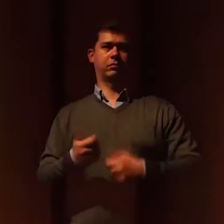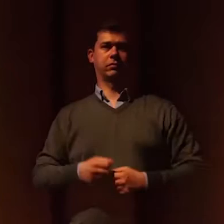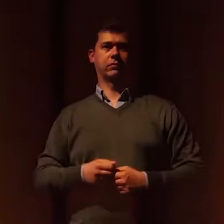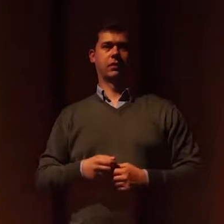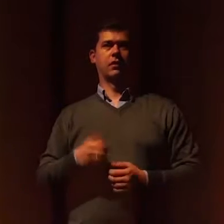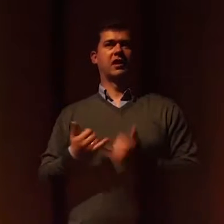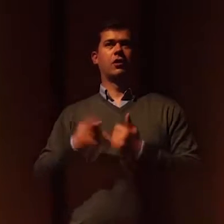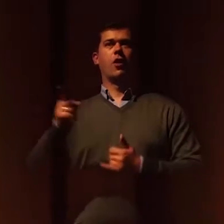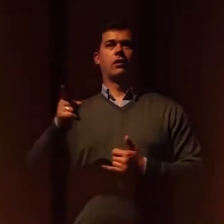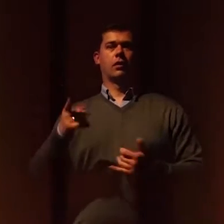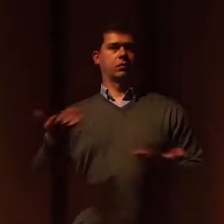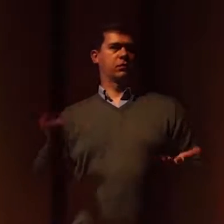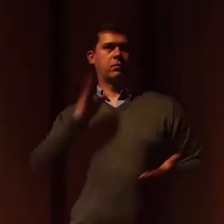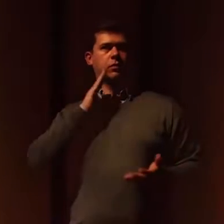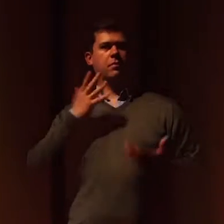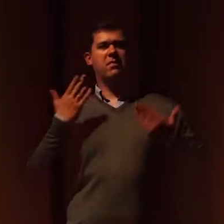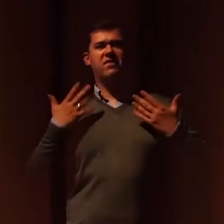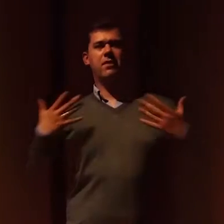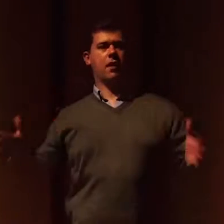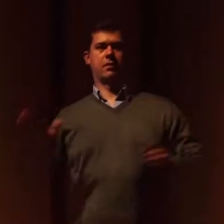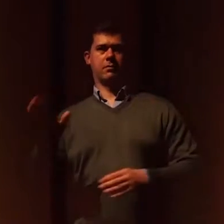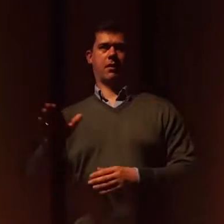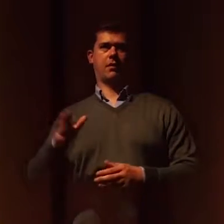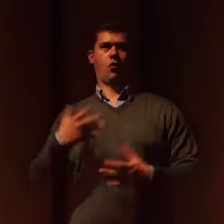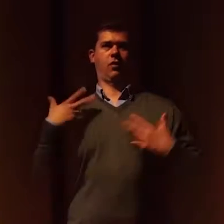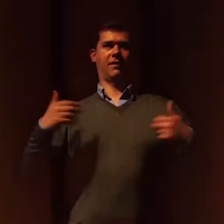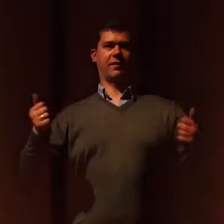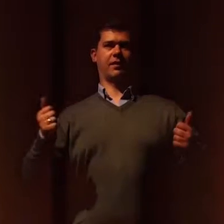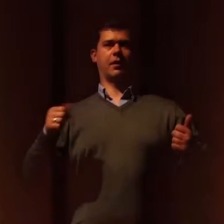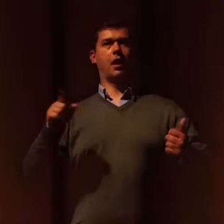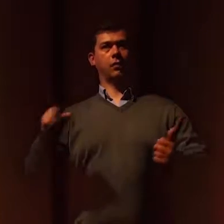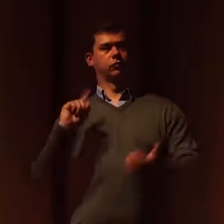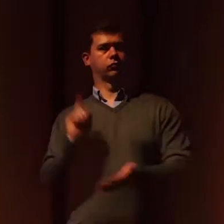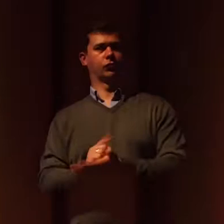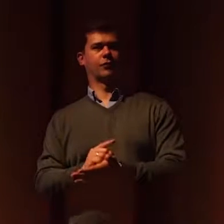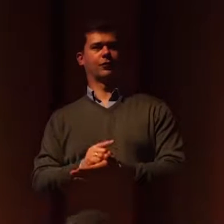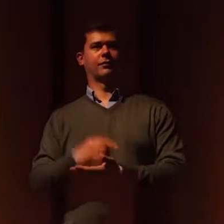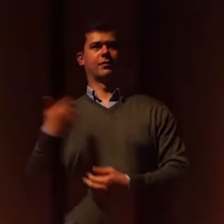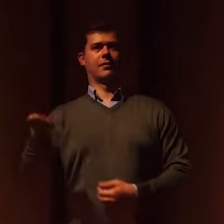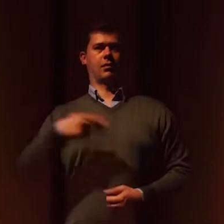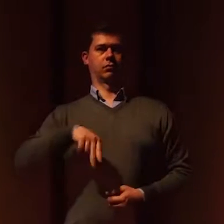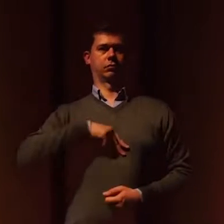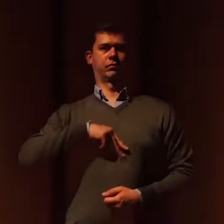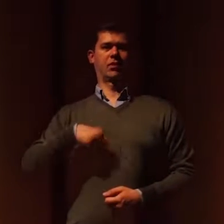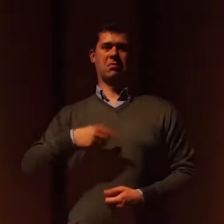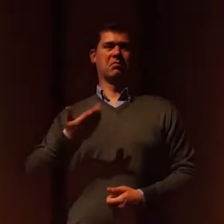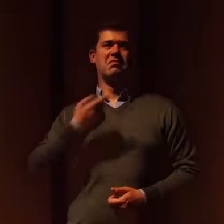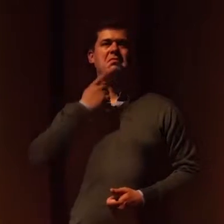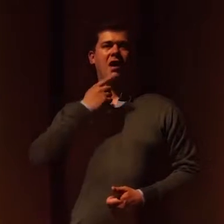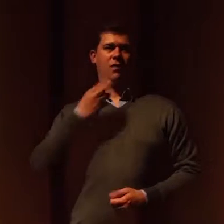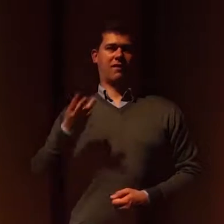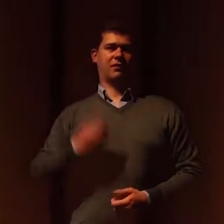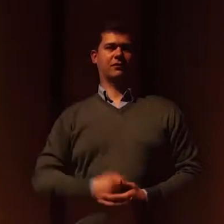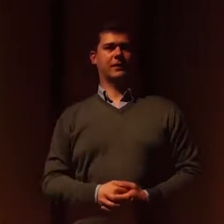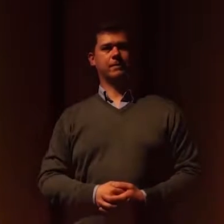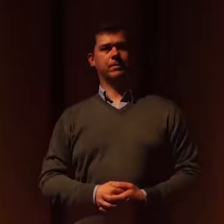jakim ogromnym heroizmem musiała się cechować żeby uzyskać to nawet nie takie bardzo wysokie